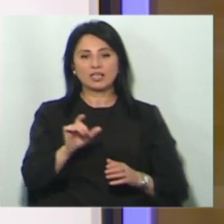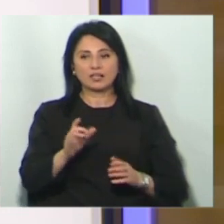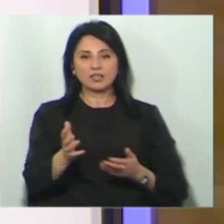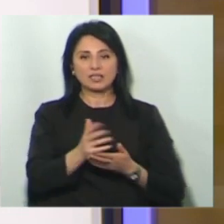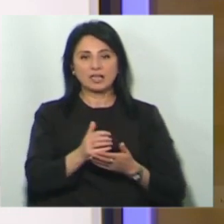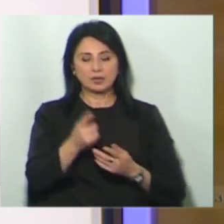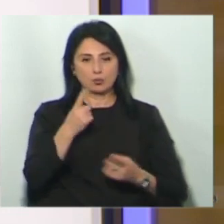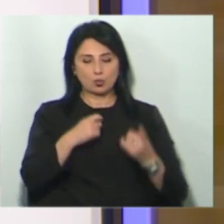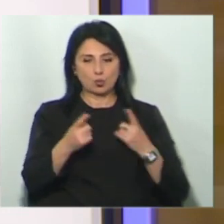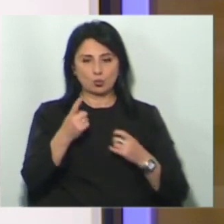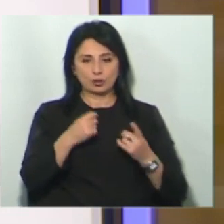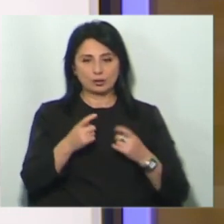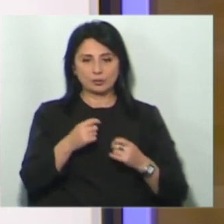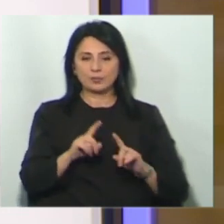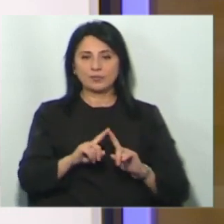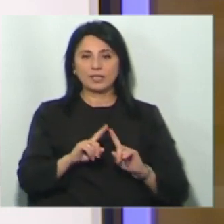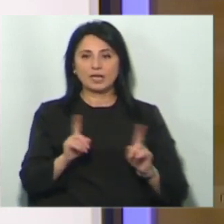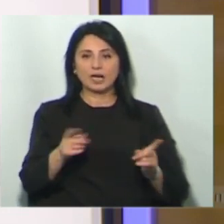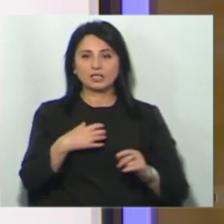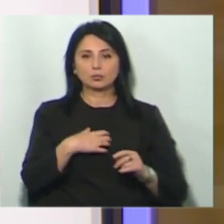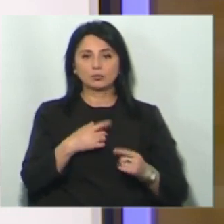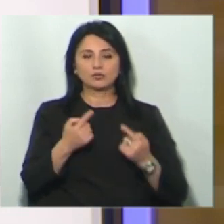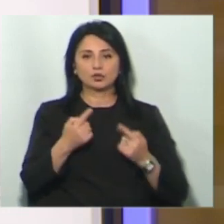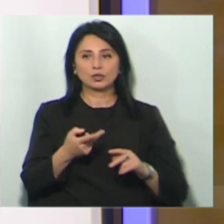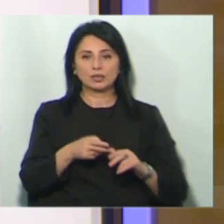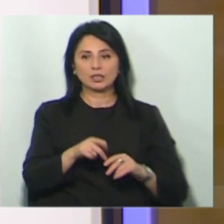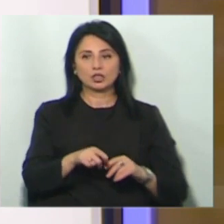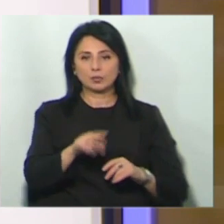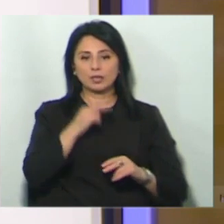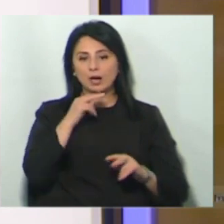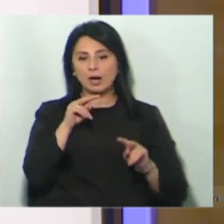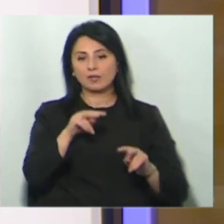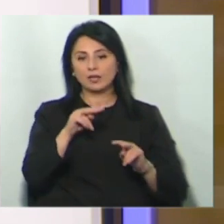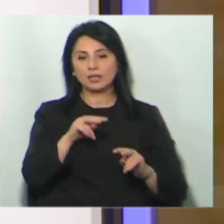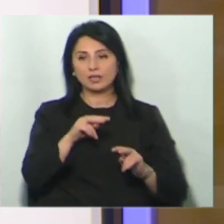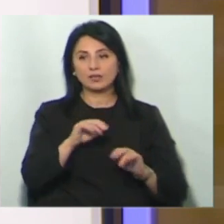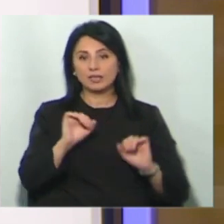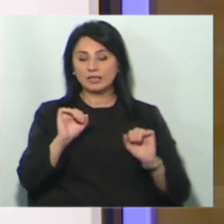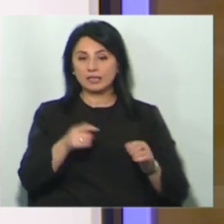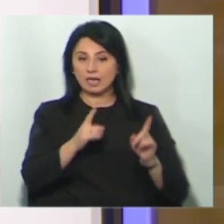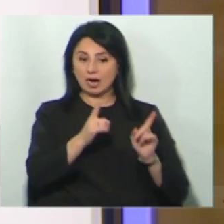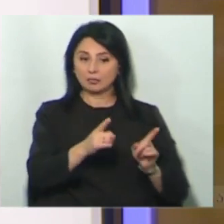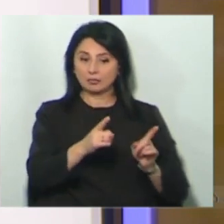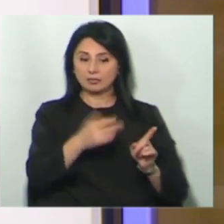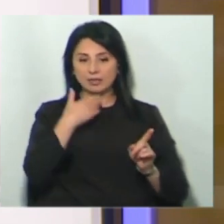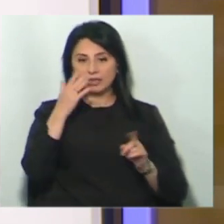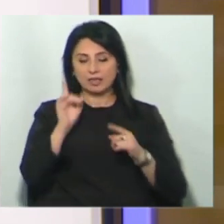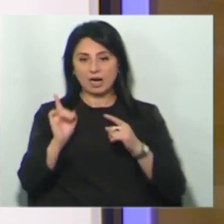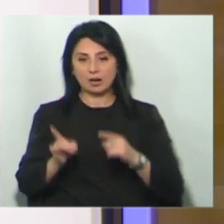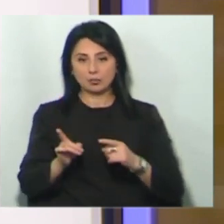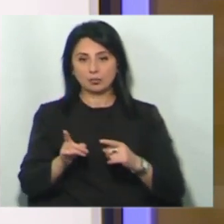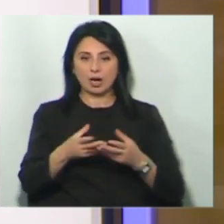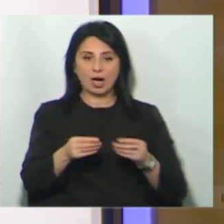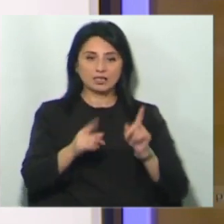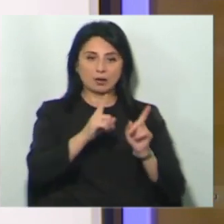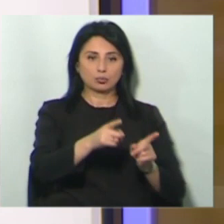კრებდნენ მონაცემებს. განსაკუთრებით მნიშვნელოვანია ის, რომ ისინი აკვირდებოდნენ ზამთრის პერიოდში და ზაფხულის პერიოდში გაზაფხულსა